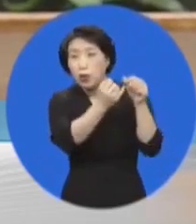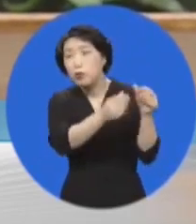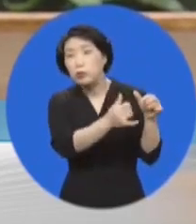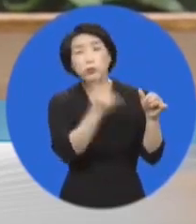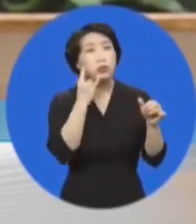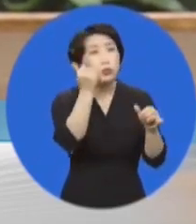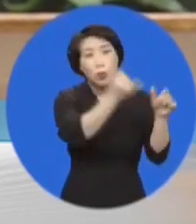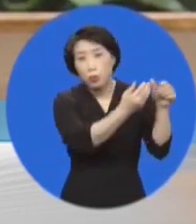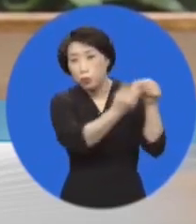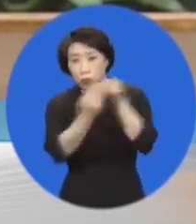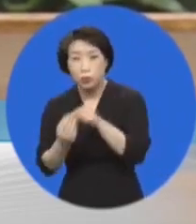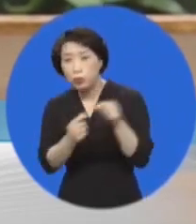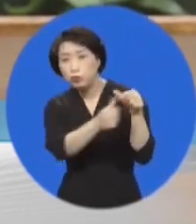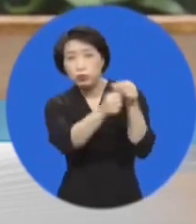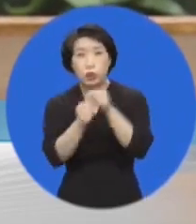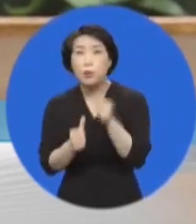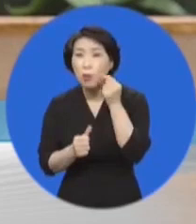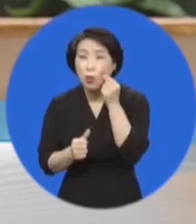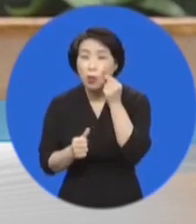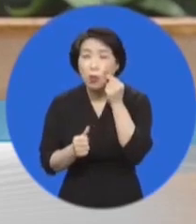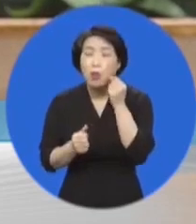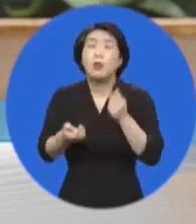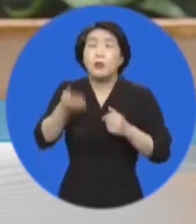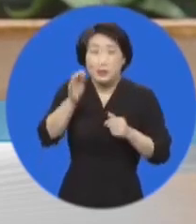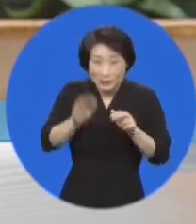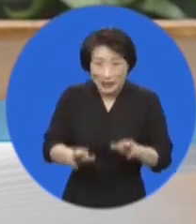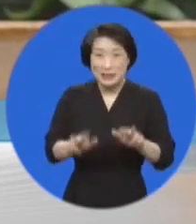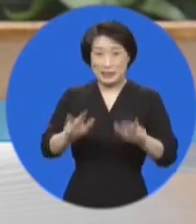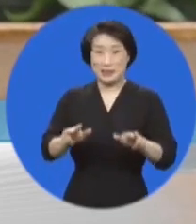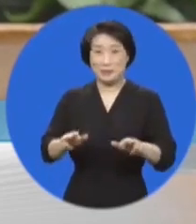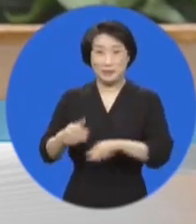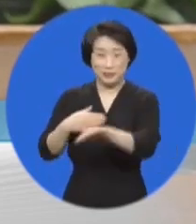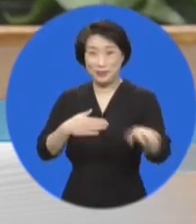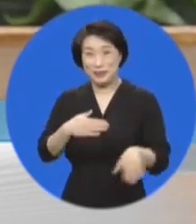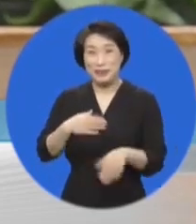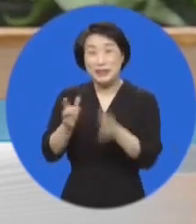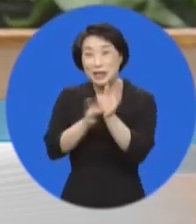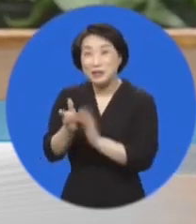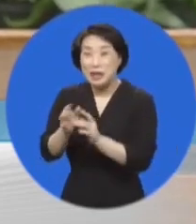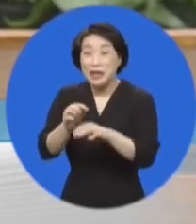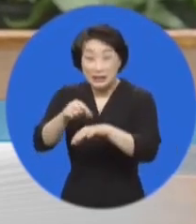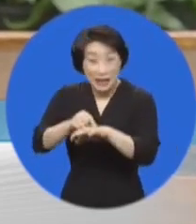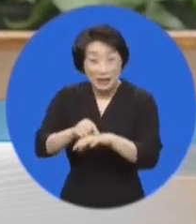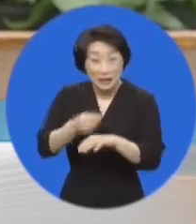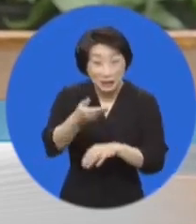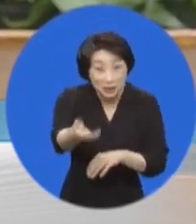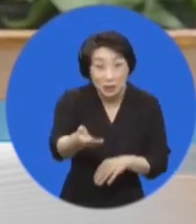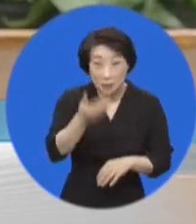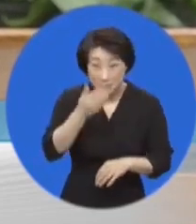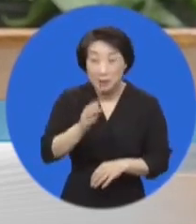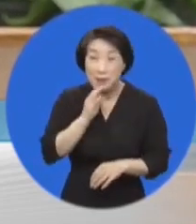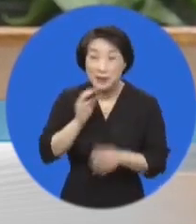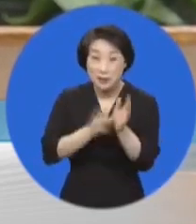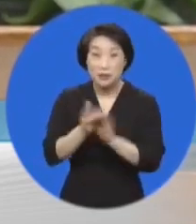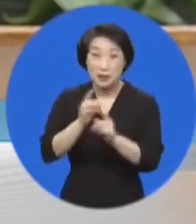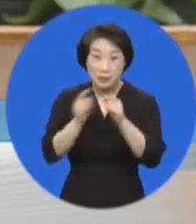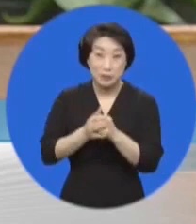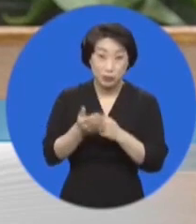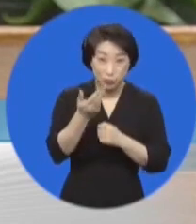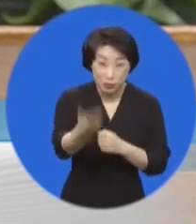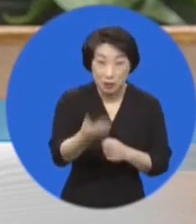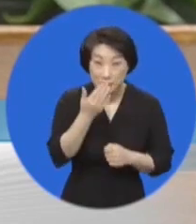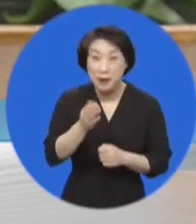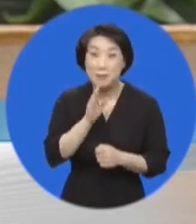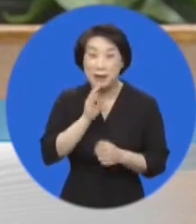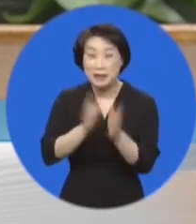줄 수 있고, 그 살을 줄 수 있고, 그 말씀을 줄 수 있고, 그 이름을 줄